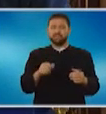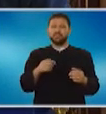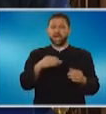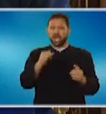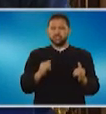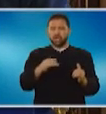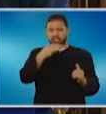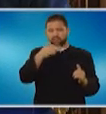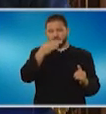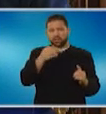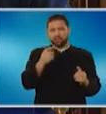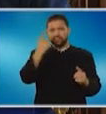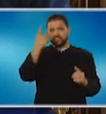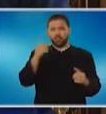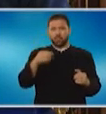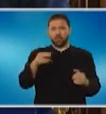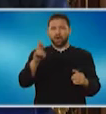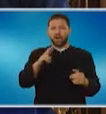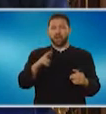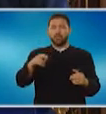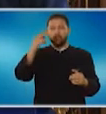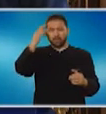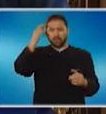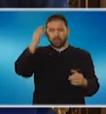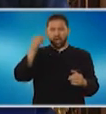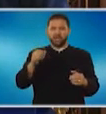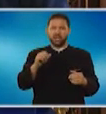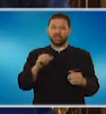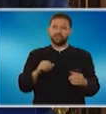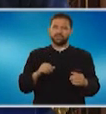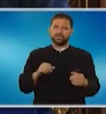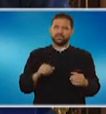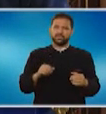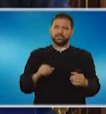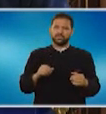ci vorbim de o rememorare și de o actualizare și de o